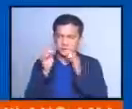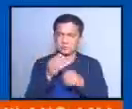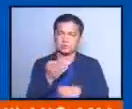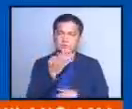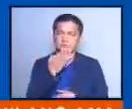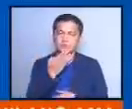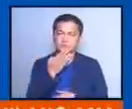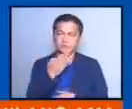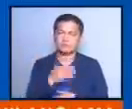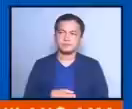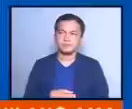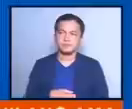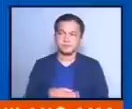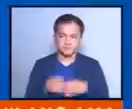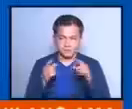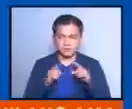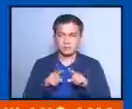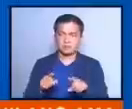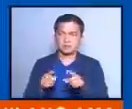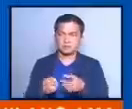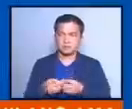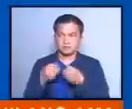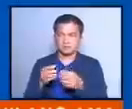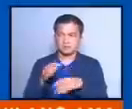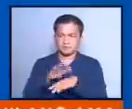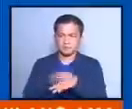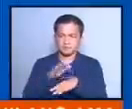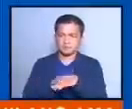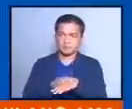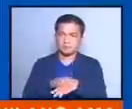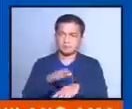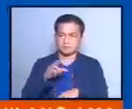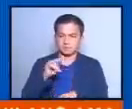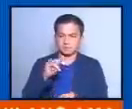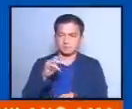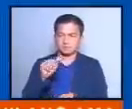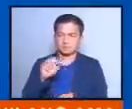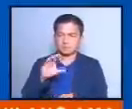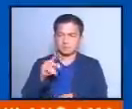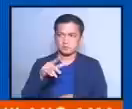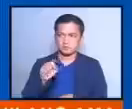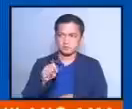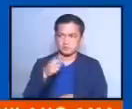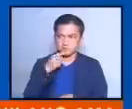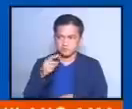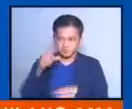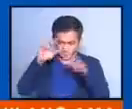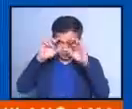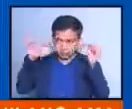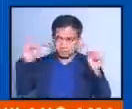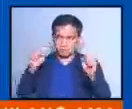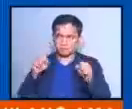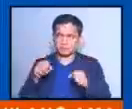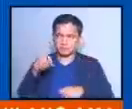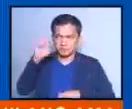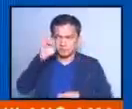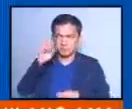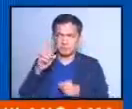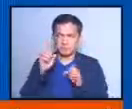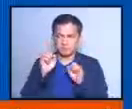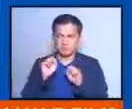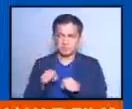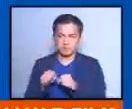ang droga sa Bacolod. Kasabay kasi ng pagbibigay ng babala sa ninja cops, sinabihan na raw ng Pangulo